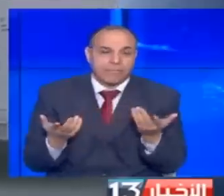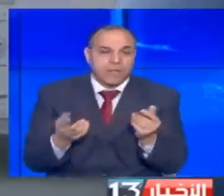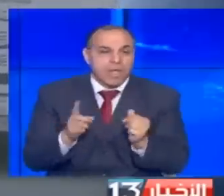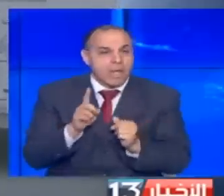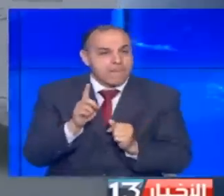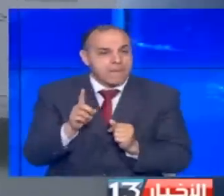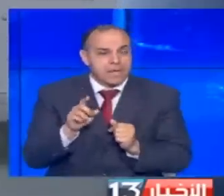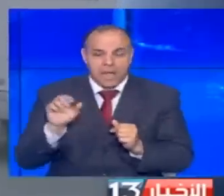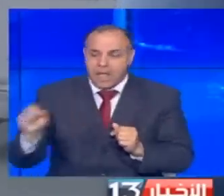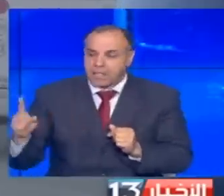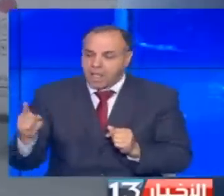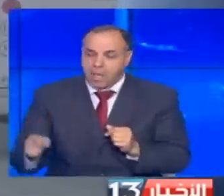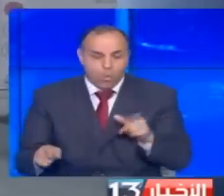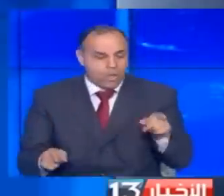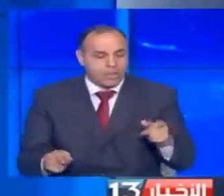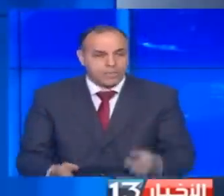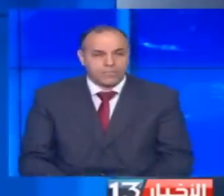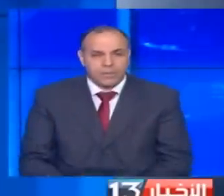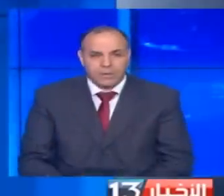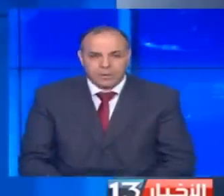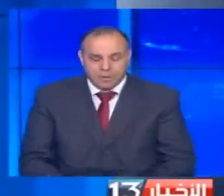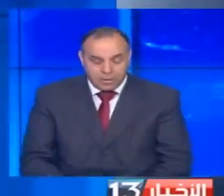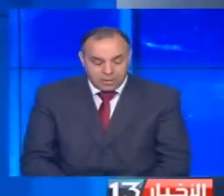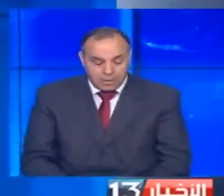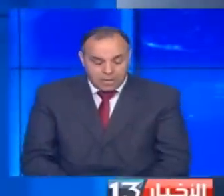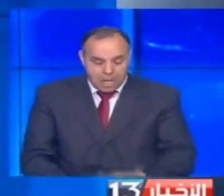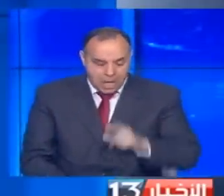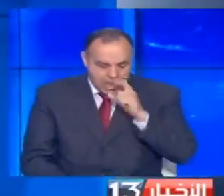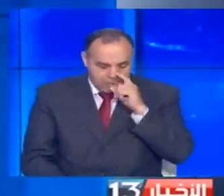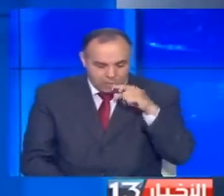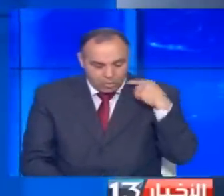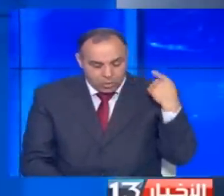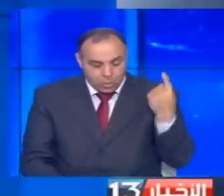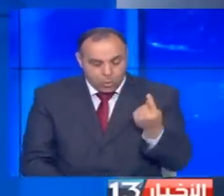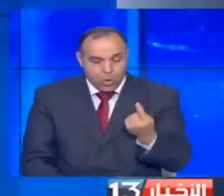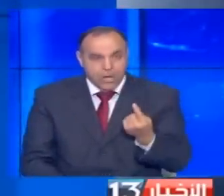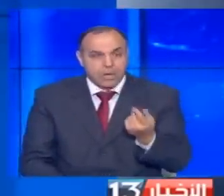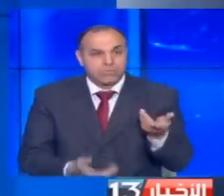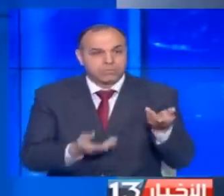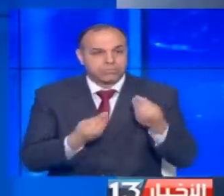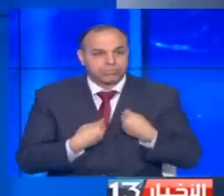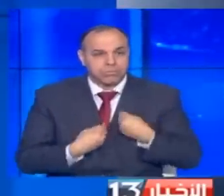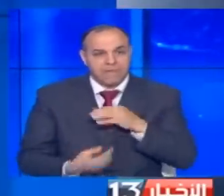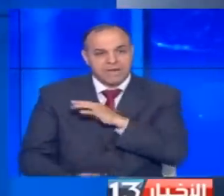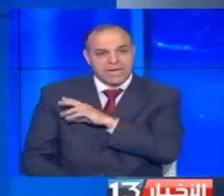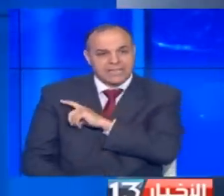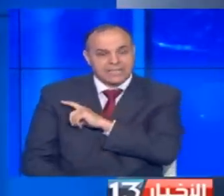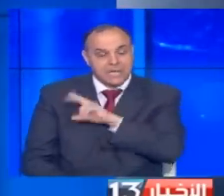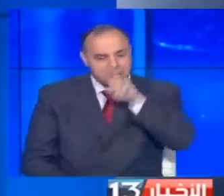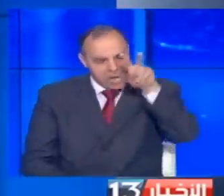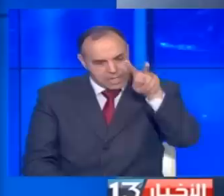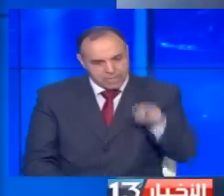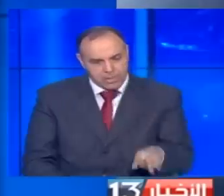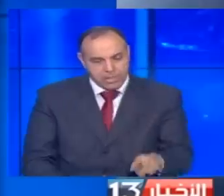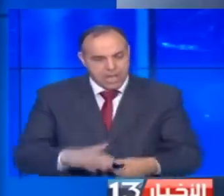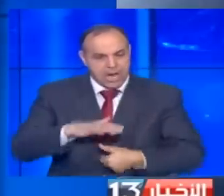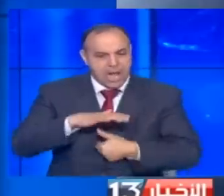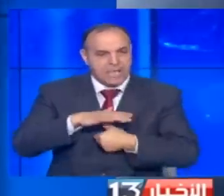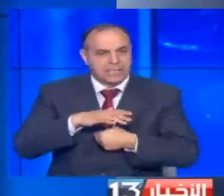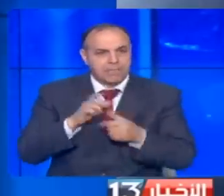البراهين عربيا ودوليا تسلمت دوله فلسطين رسميا رئاسه مجموعه